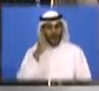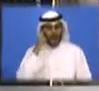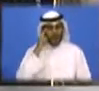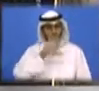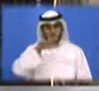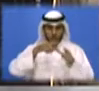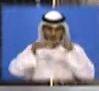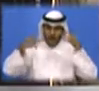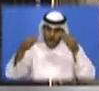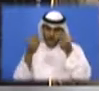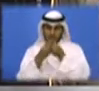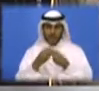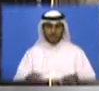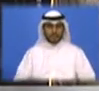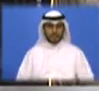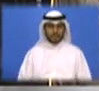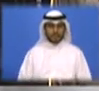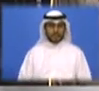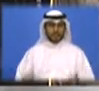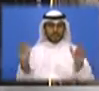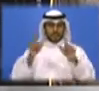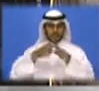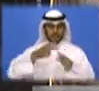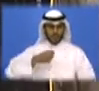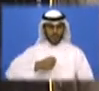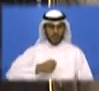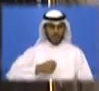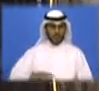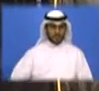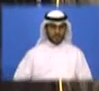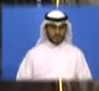الدول الخليجية. دلال أبو الحسن، تلفزيون دولة الكويت.